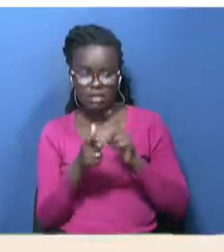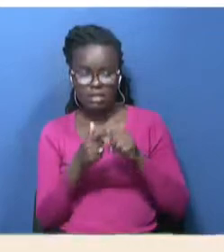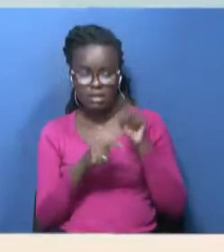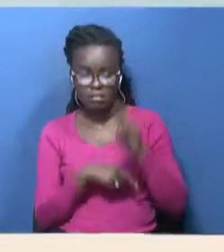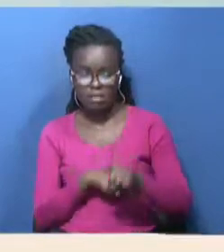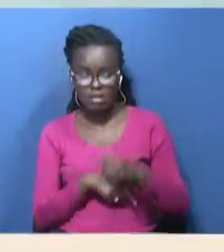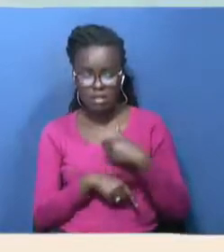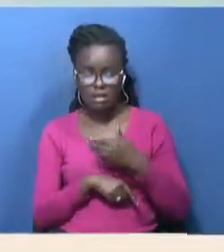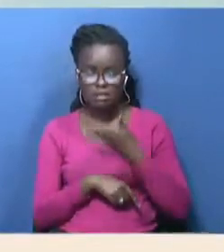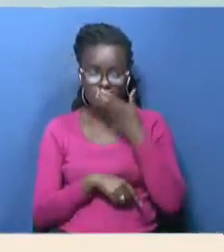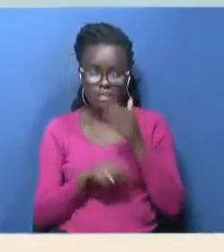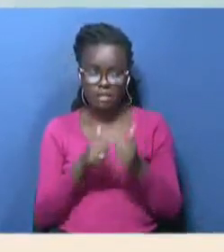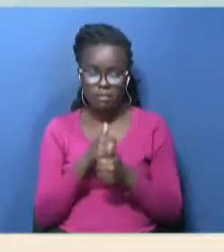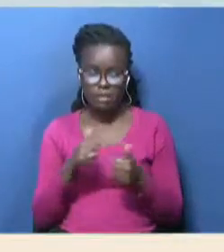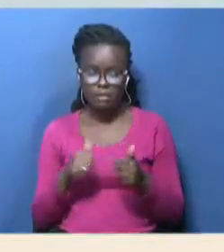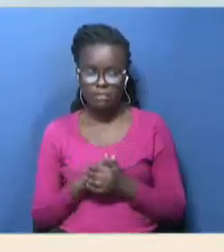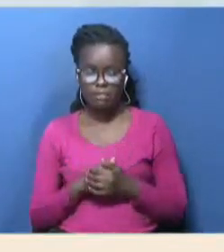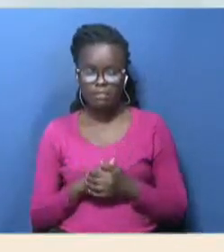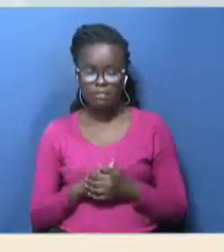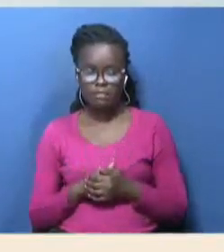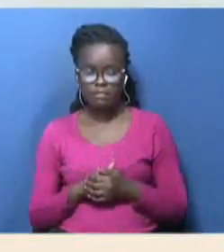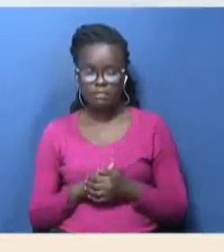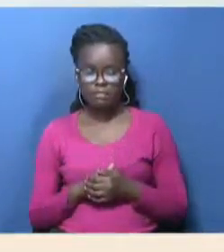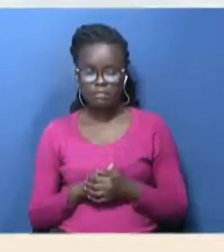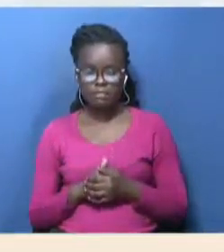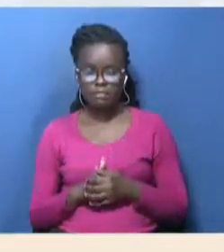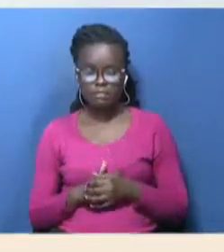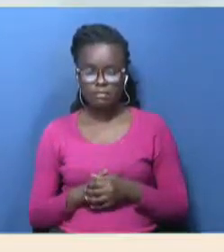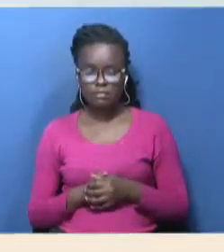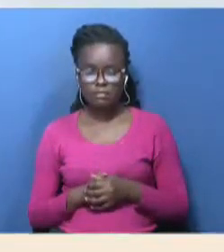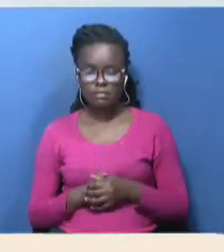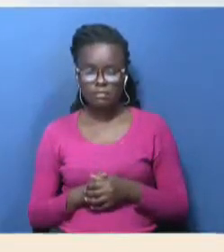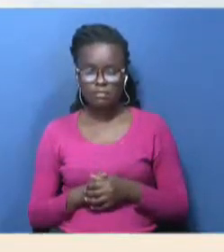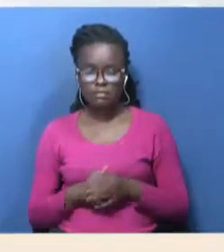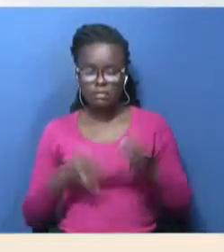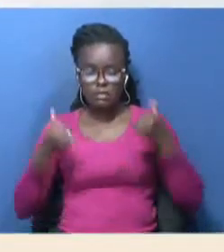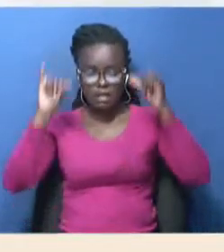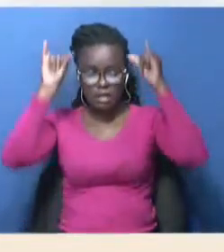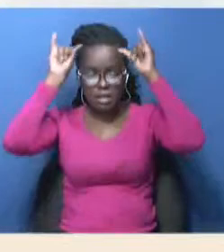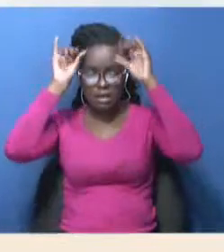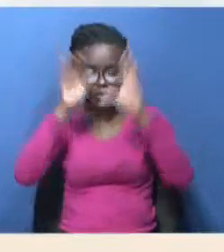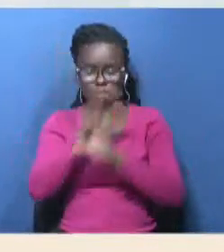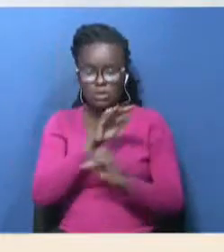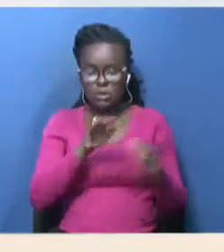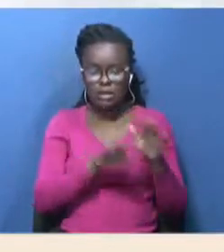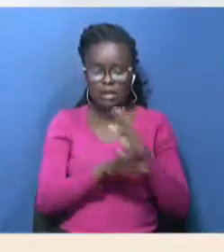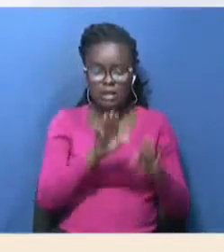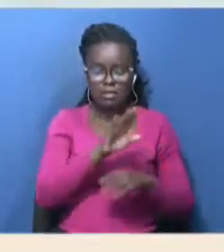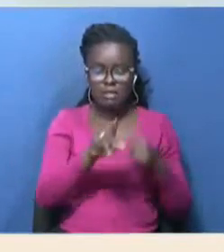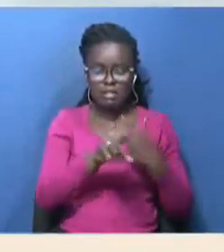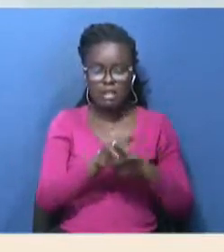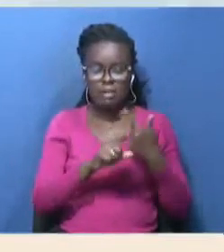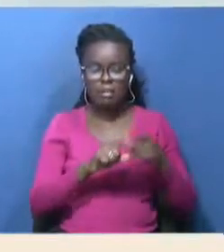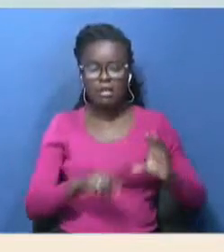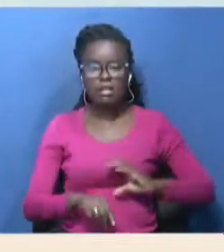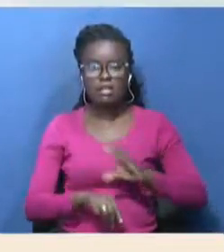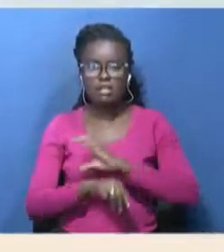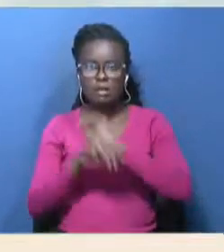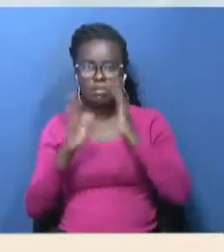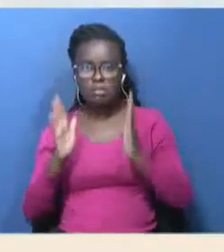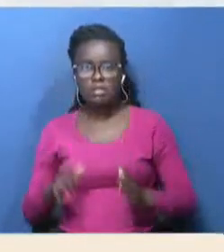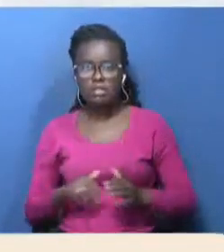na quick response. Ng'ombe imeenda hii marti kila wakati, lakini commissioner, hakuna